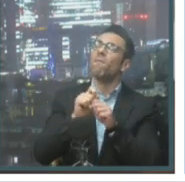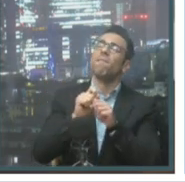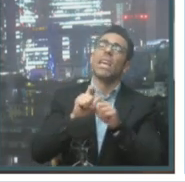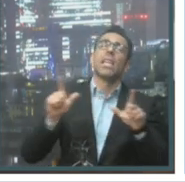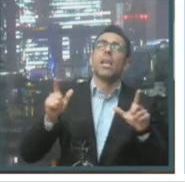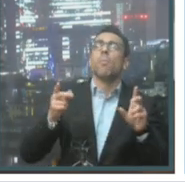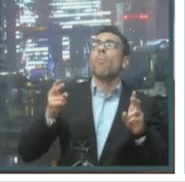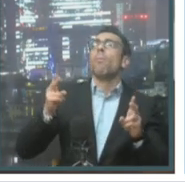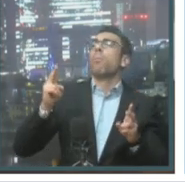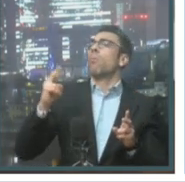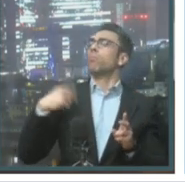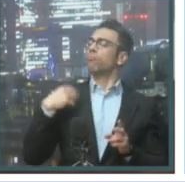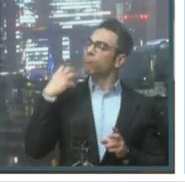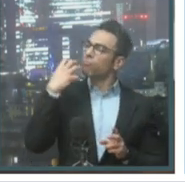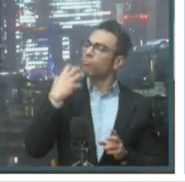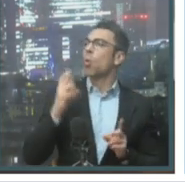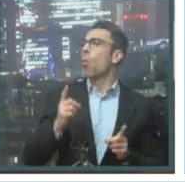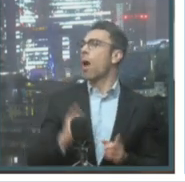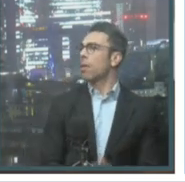fieri